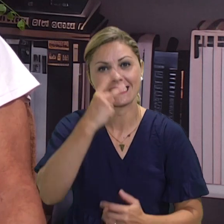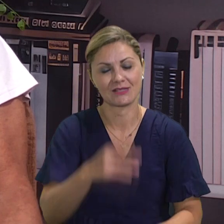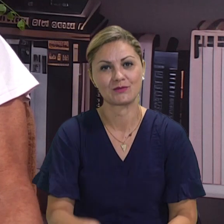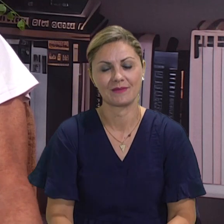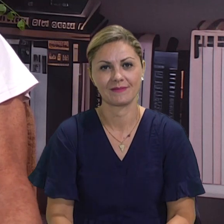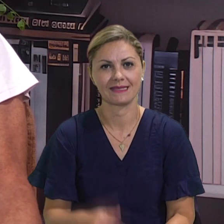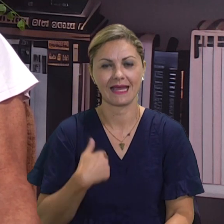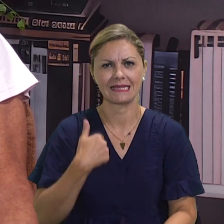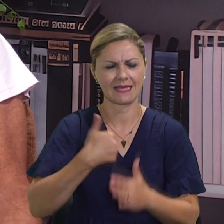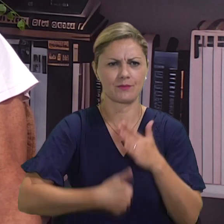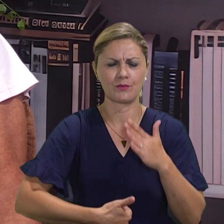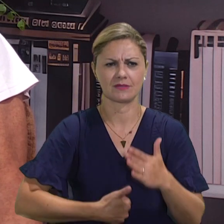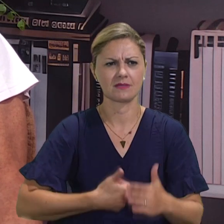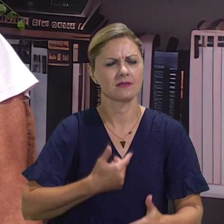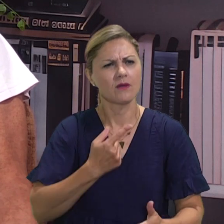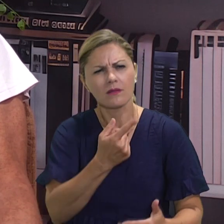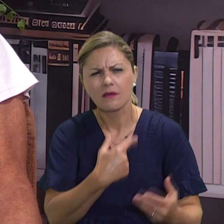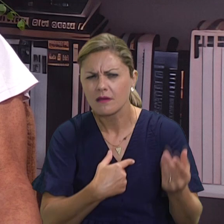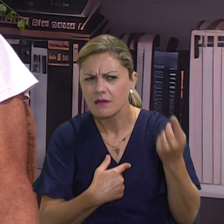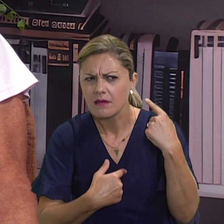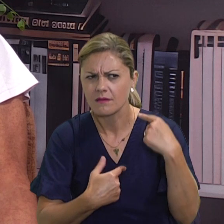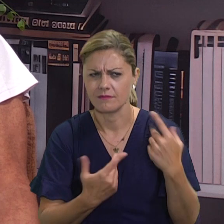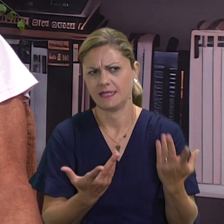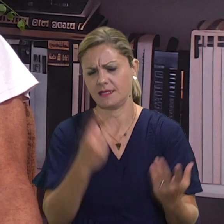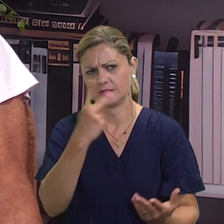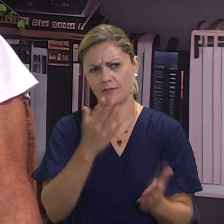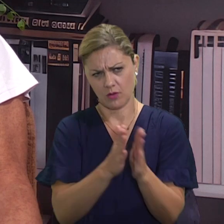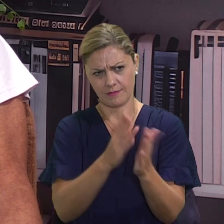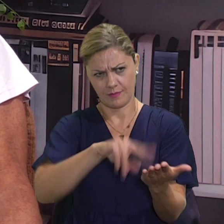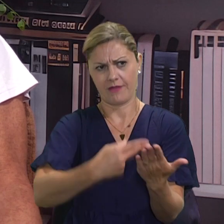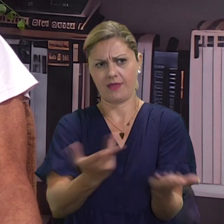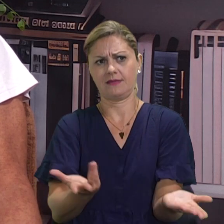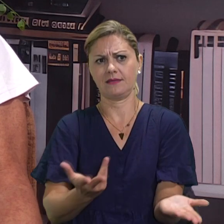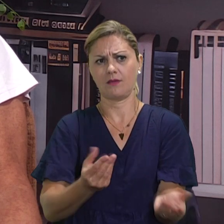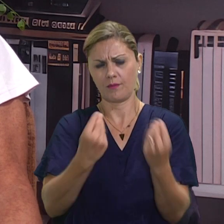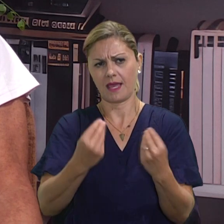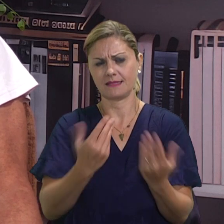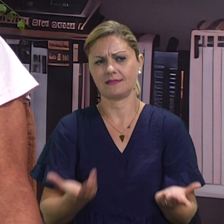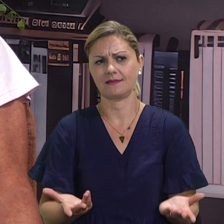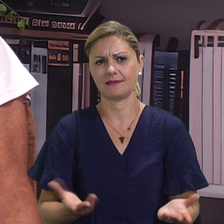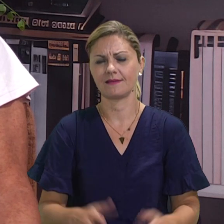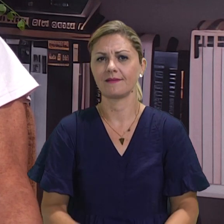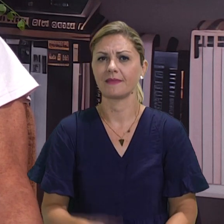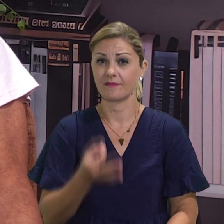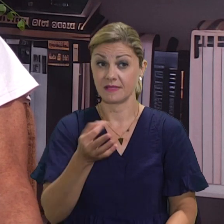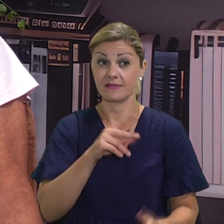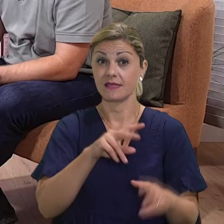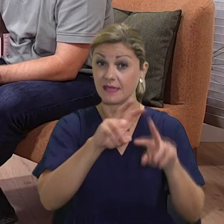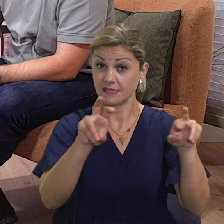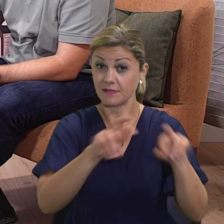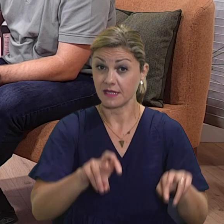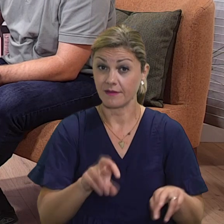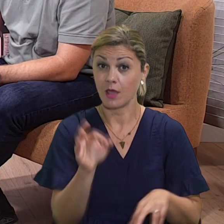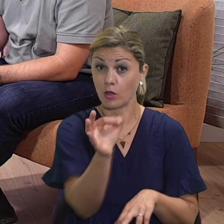neki. Jeli. Koliko puta ja kad nešto rečem, onda namjerno znam reći da onda, prevedi to. Jeli. Jeste